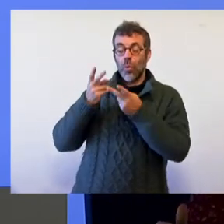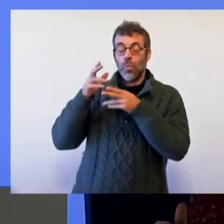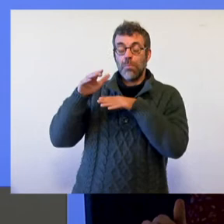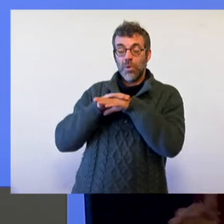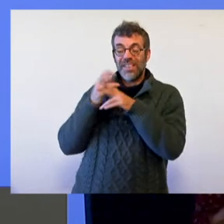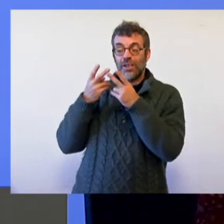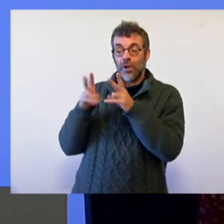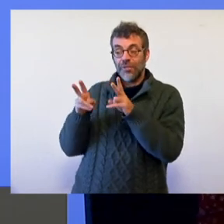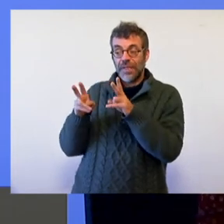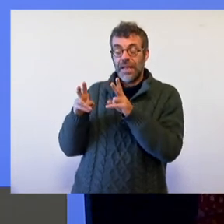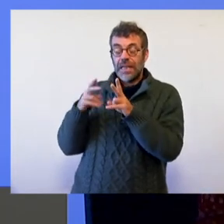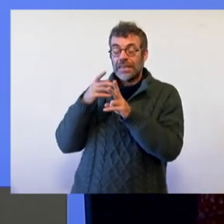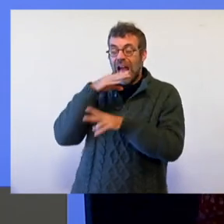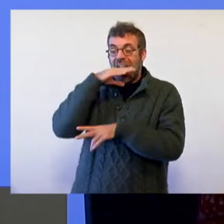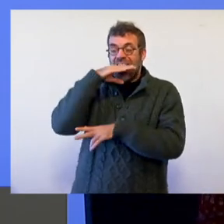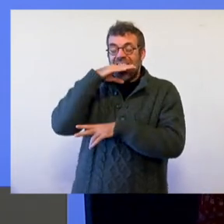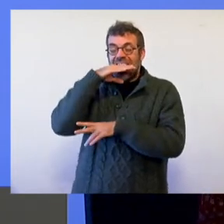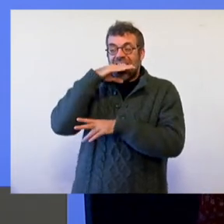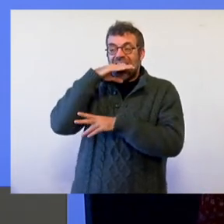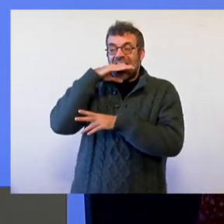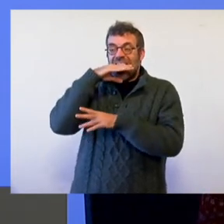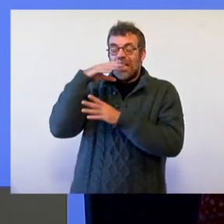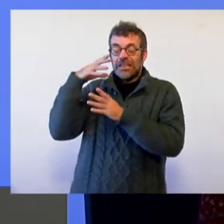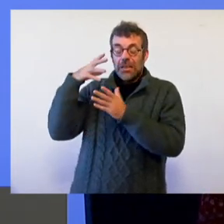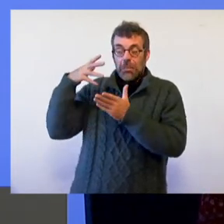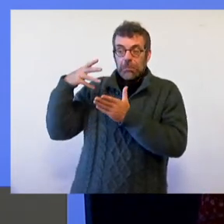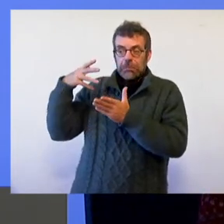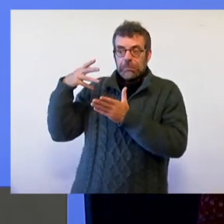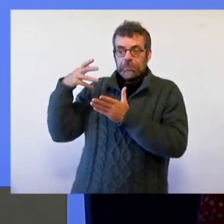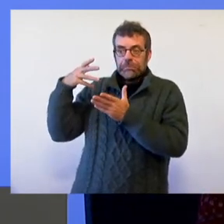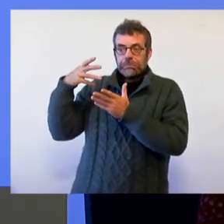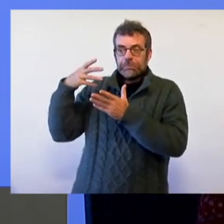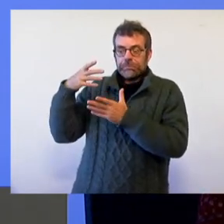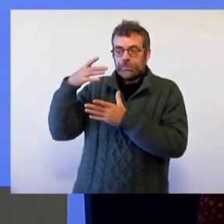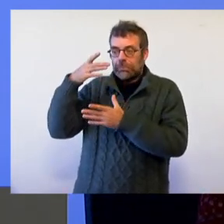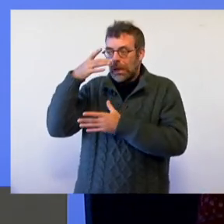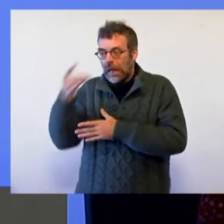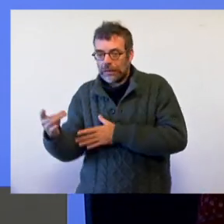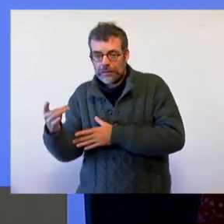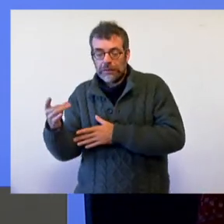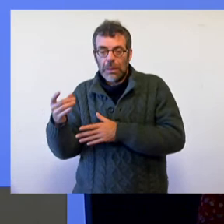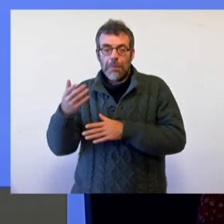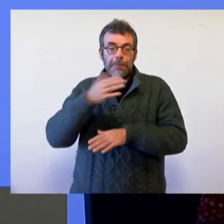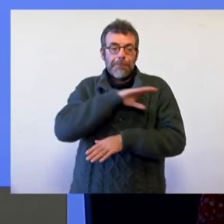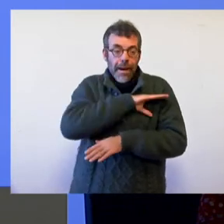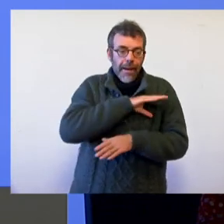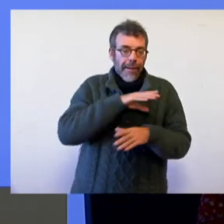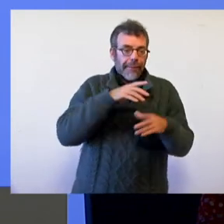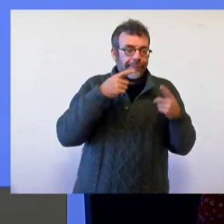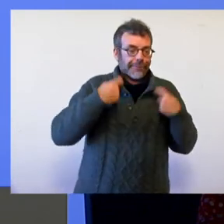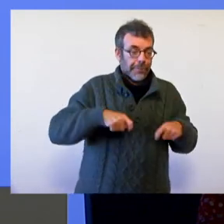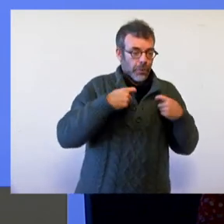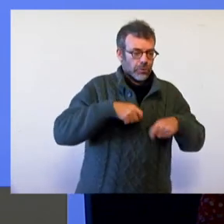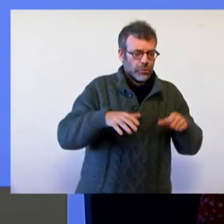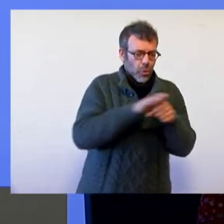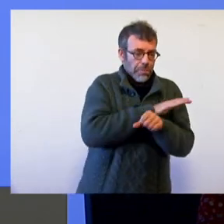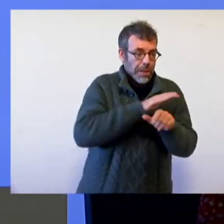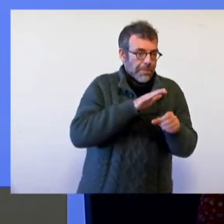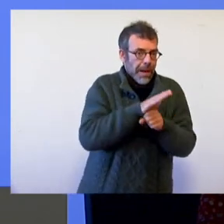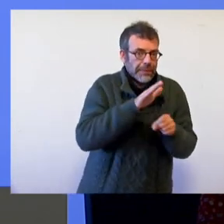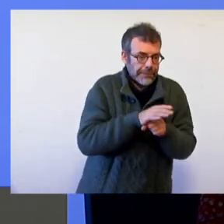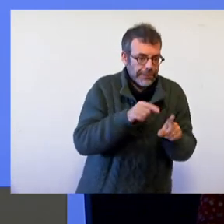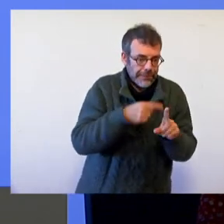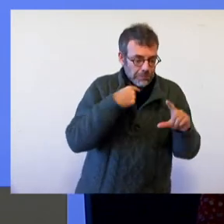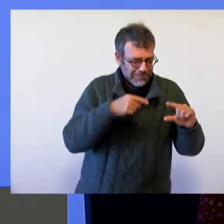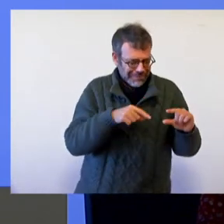Donc là, une exigence qui a été posée avec l'administration, il faut faire pour que 4 millions